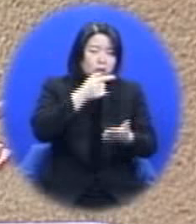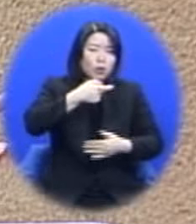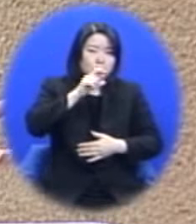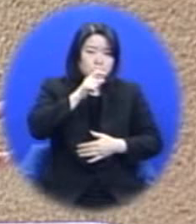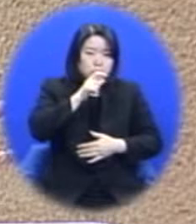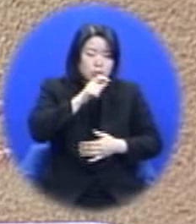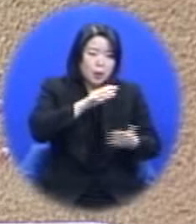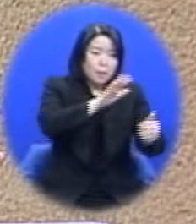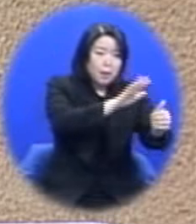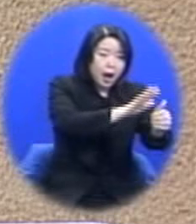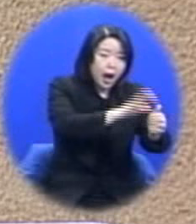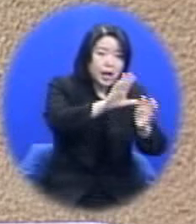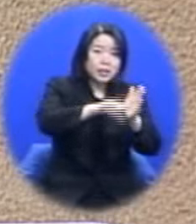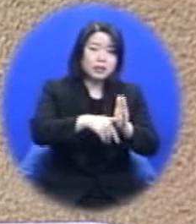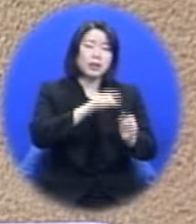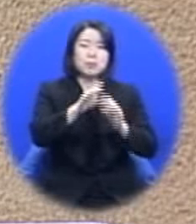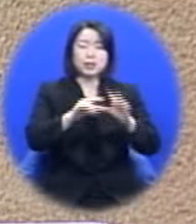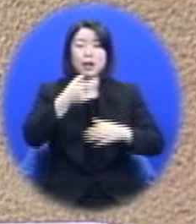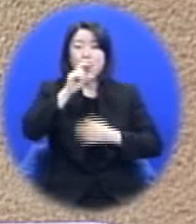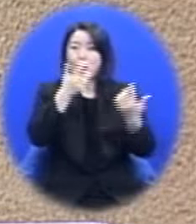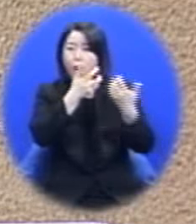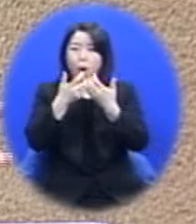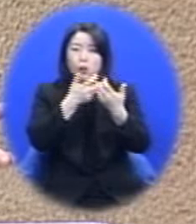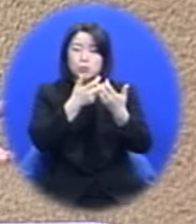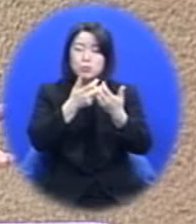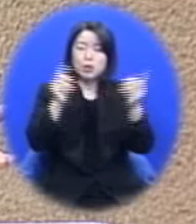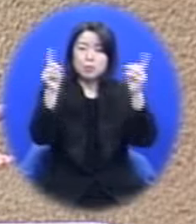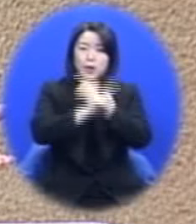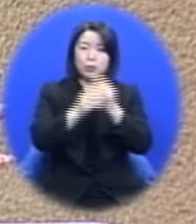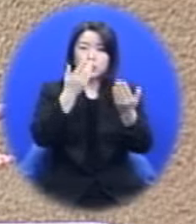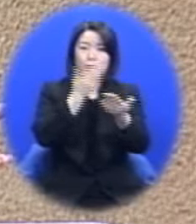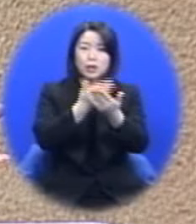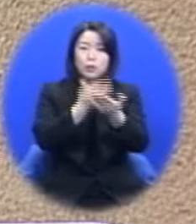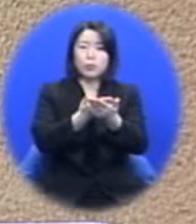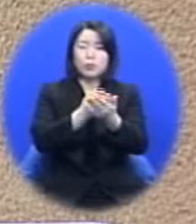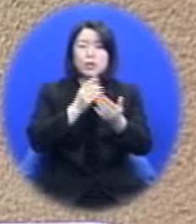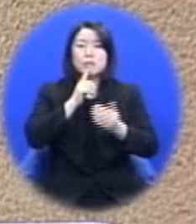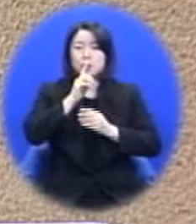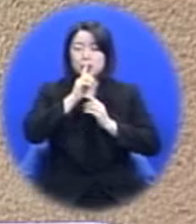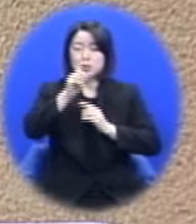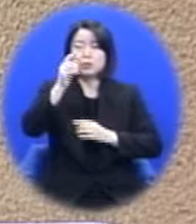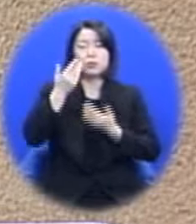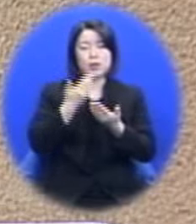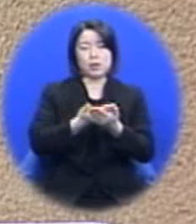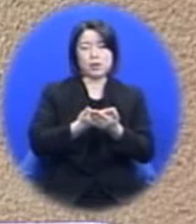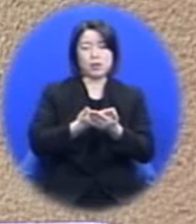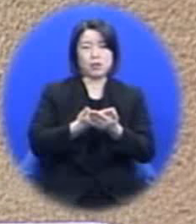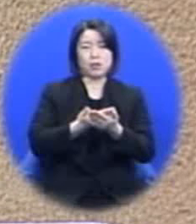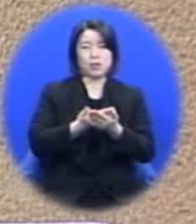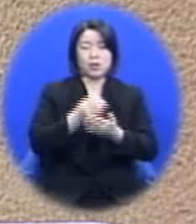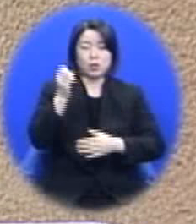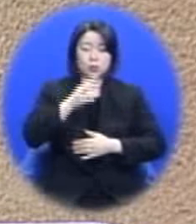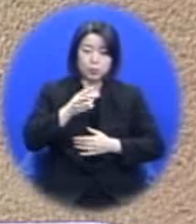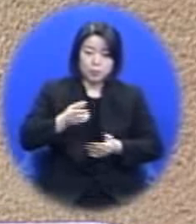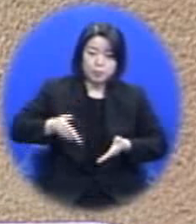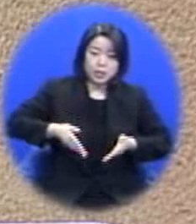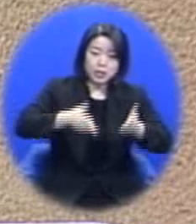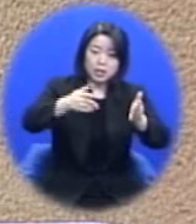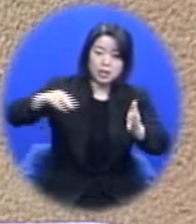얼음물로 바꿔지게 해달라고 요구해야 할 것입니다. 길을 건널 때 건널목에서